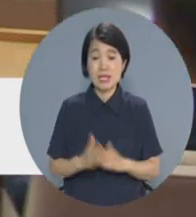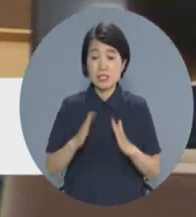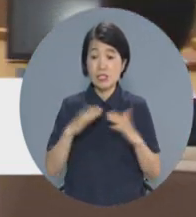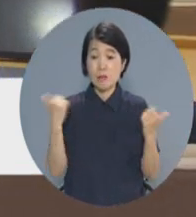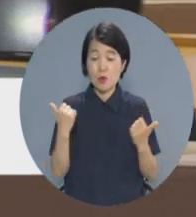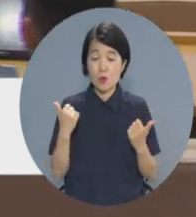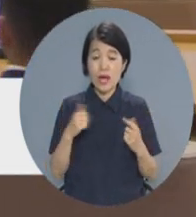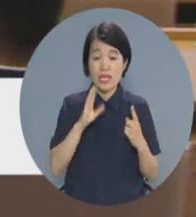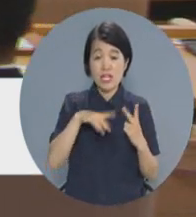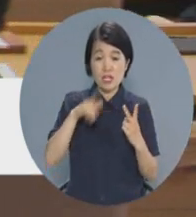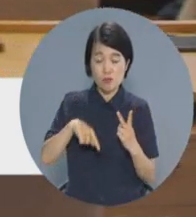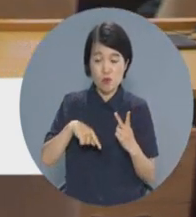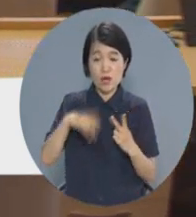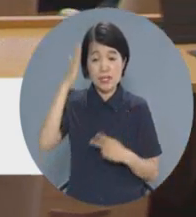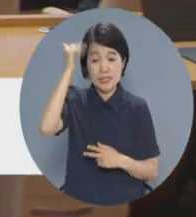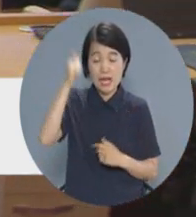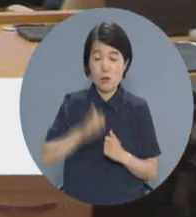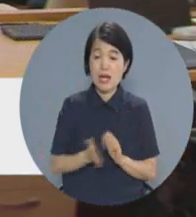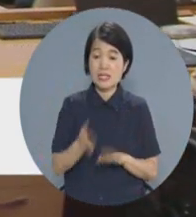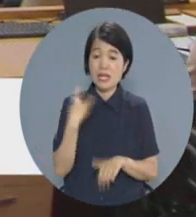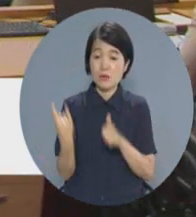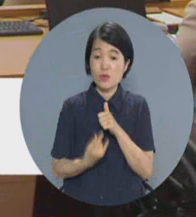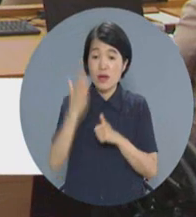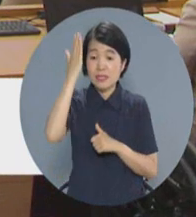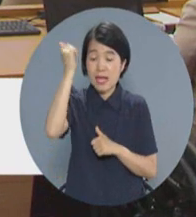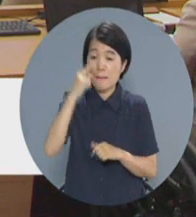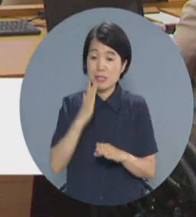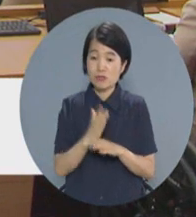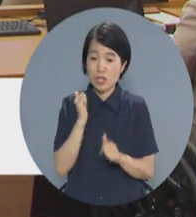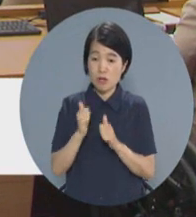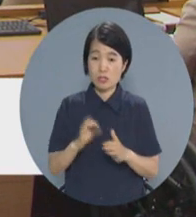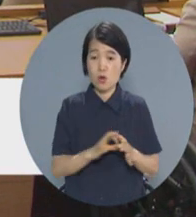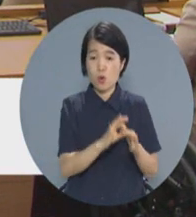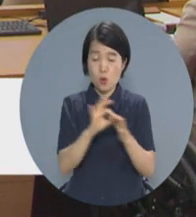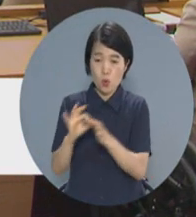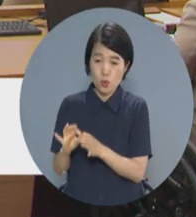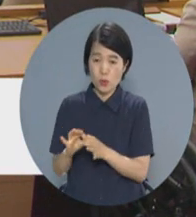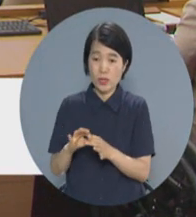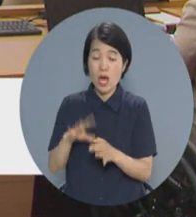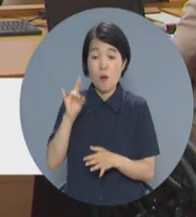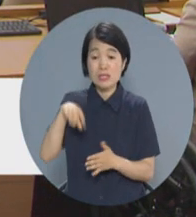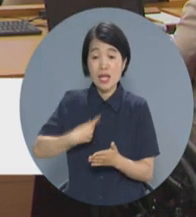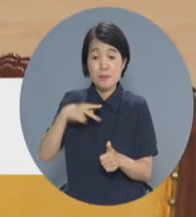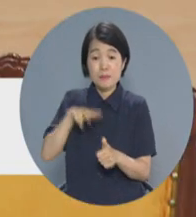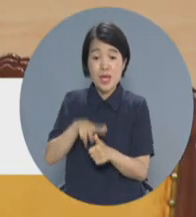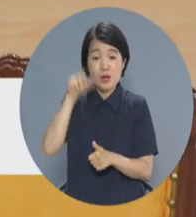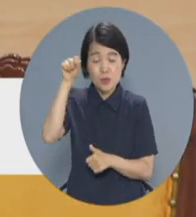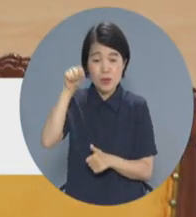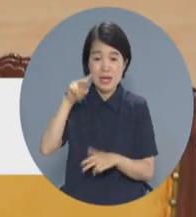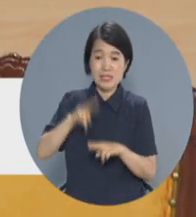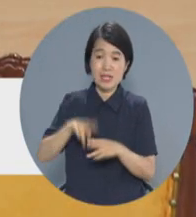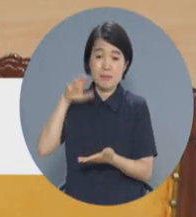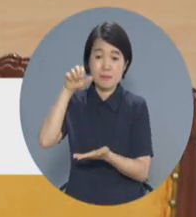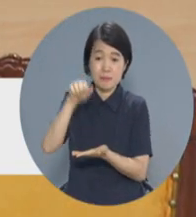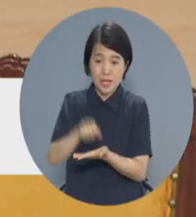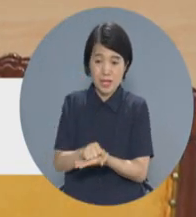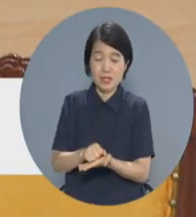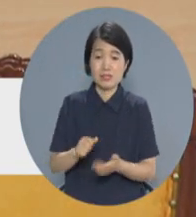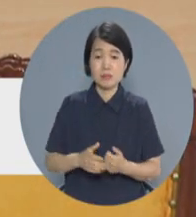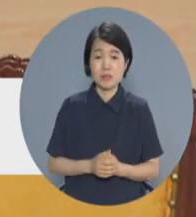전남도의회 1, 2 부의장과 상임위원장도 민주당 경선을 통해 단독 입후보한 의원들이 자리를